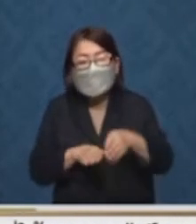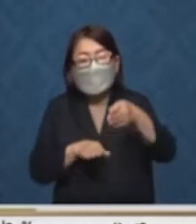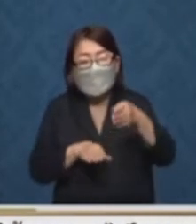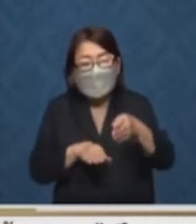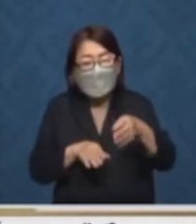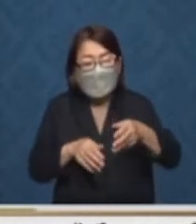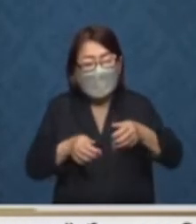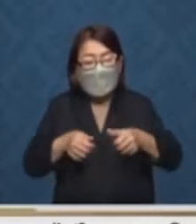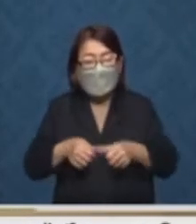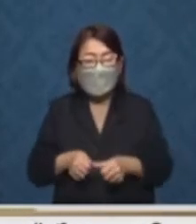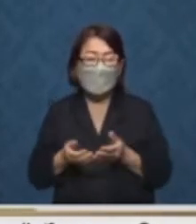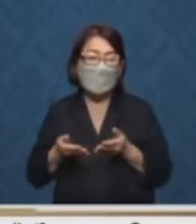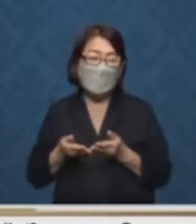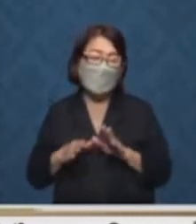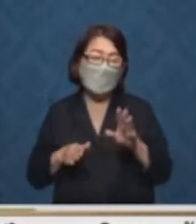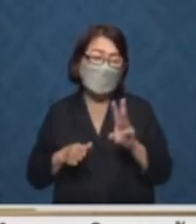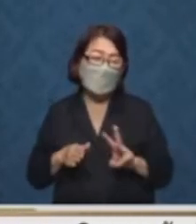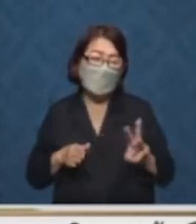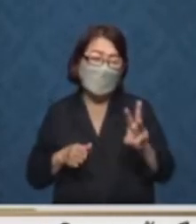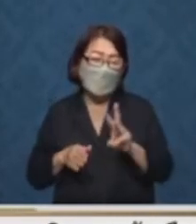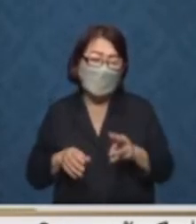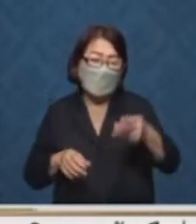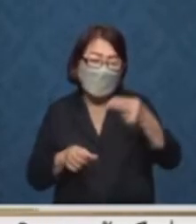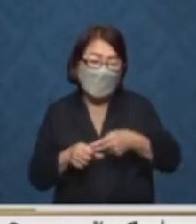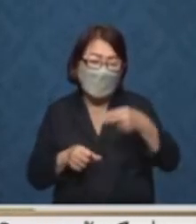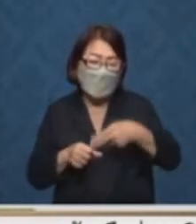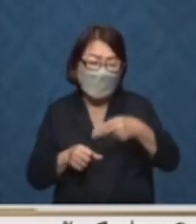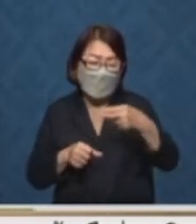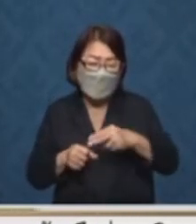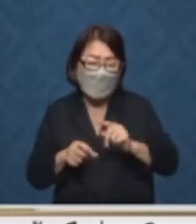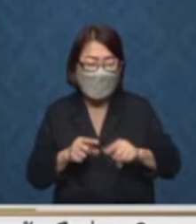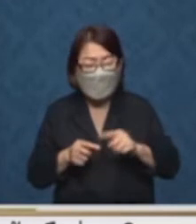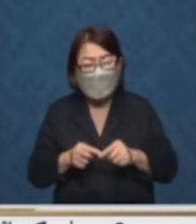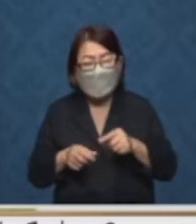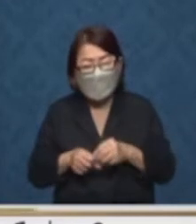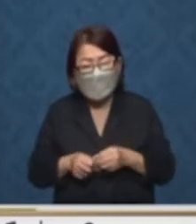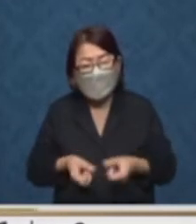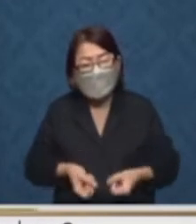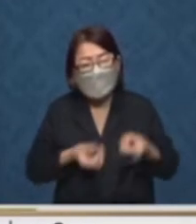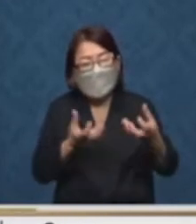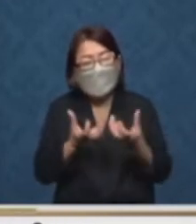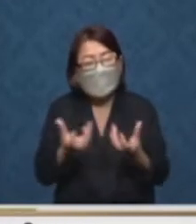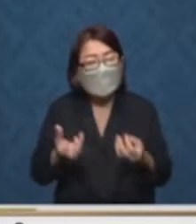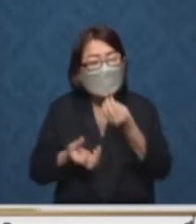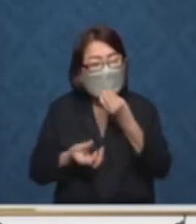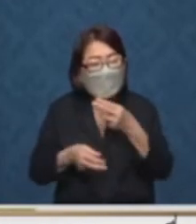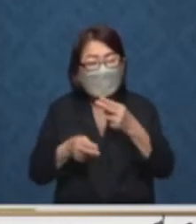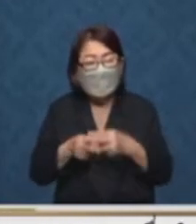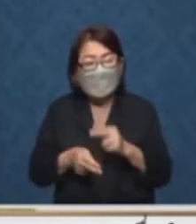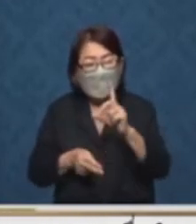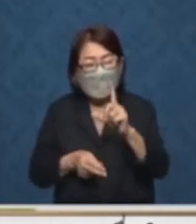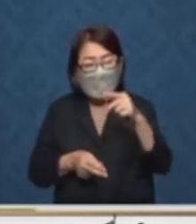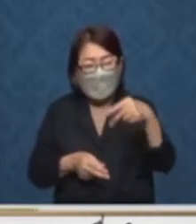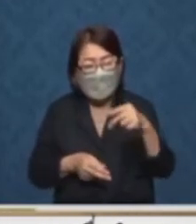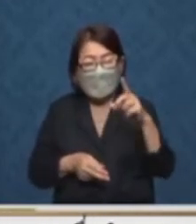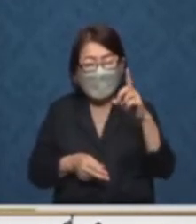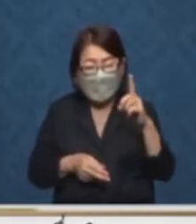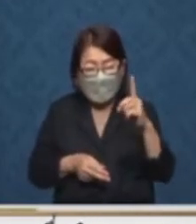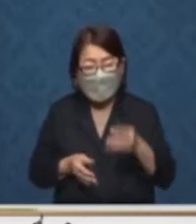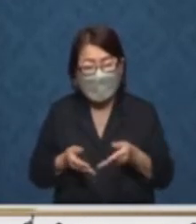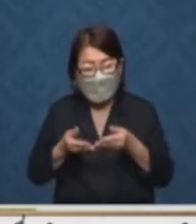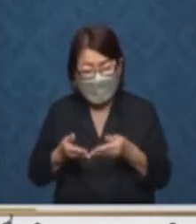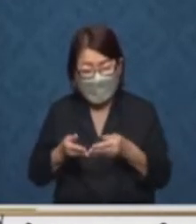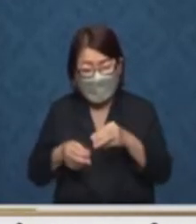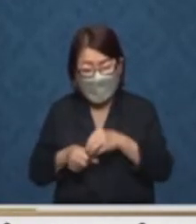ะเลไปเติมน้ำมันเติมอากาศให้อาหารครับไปจอดอยู่เนี่ยเขาเรียกว่า LPD Landing Platform